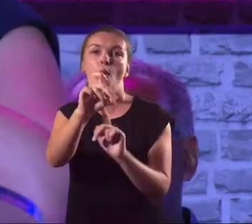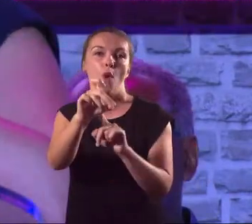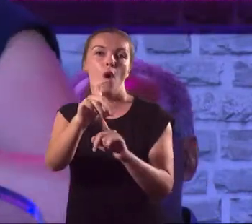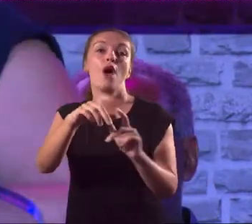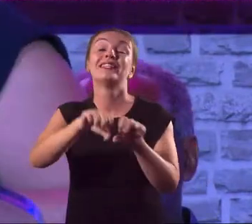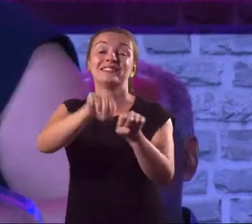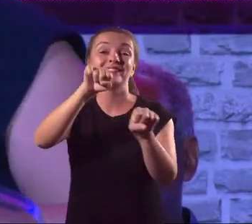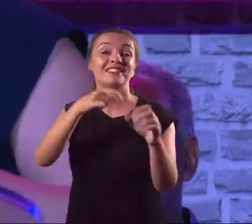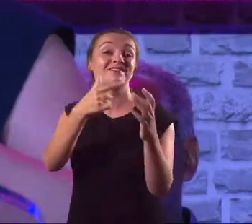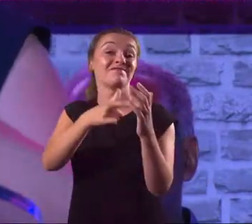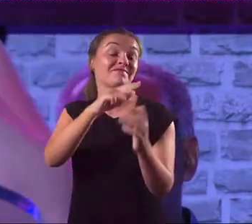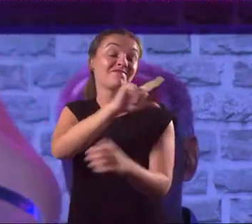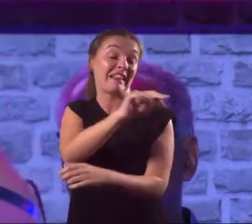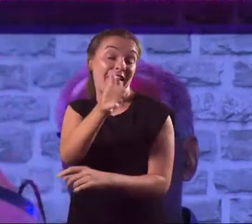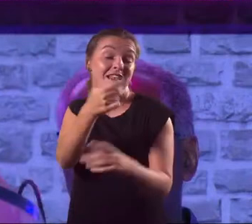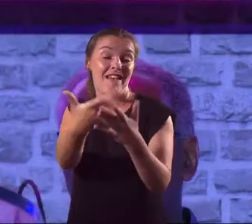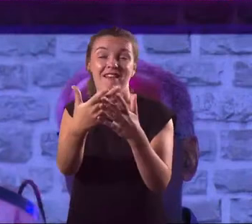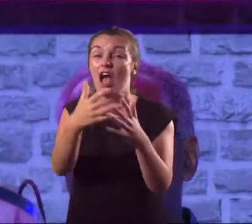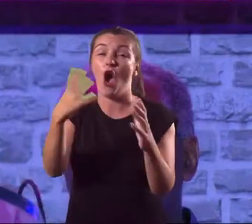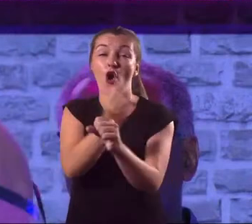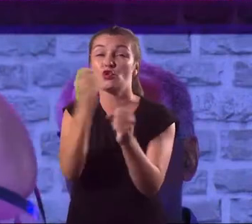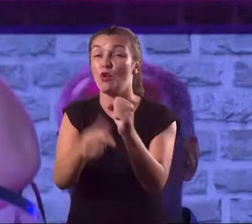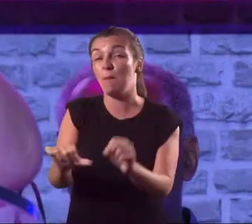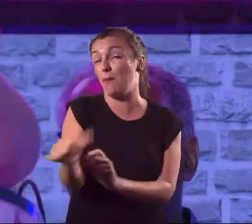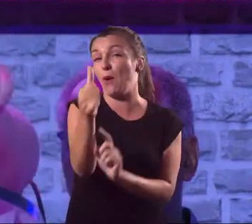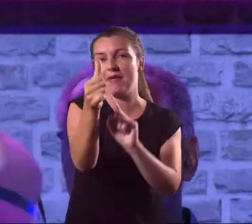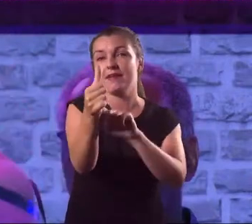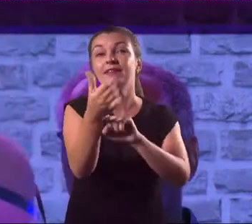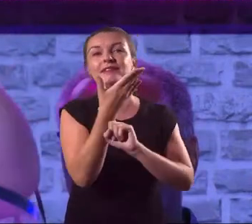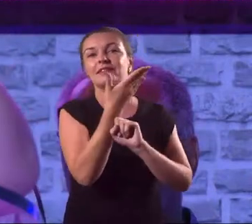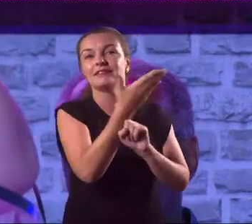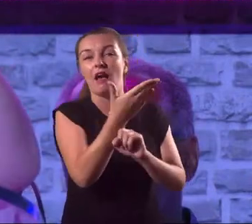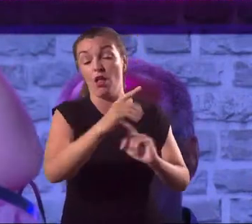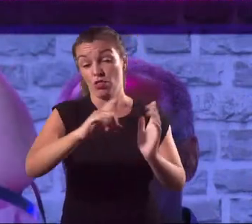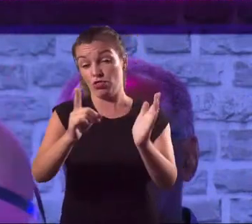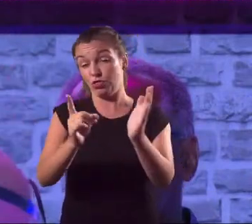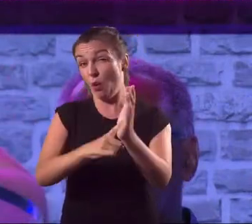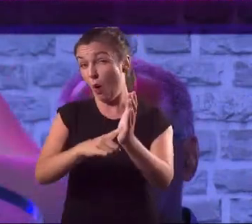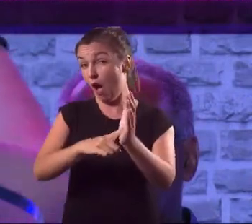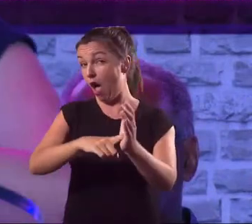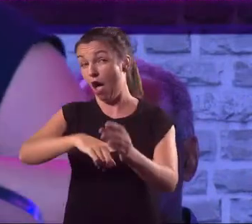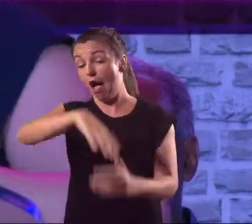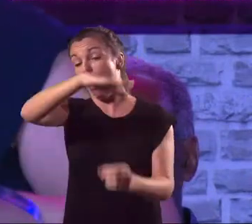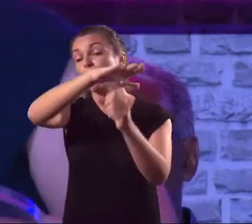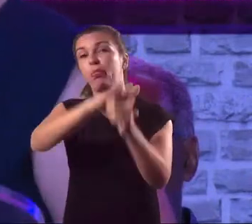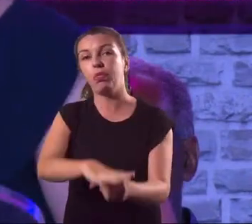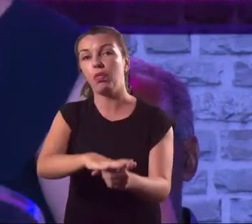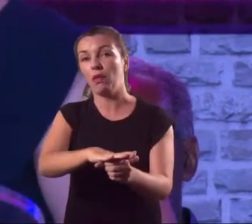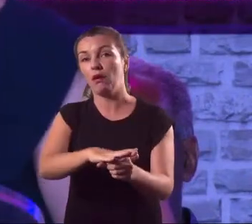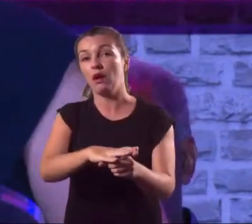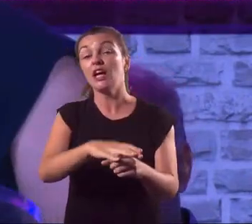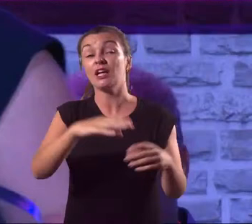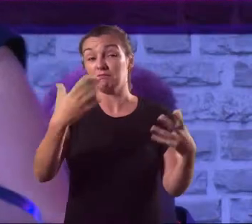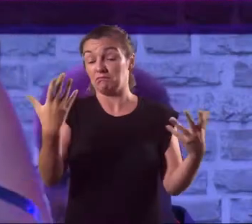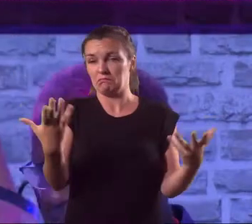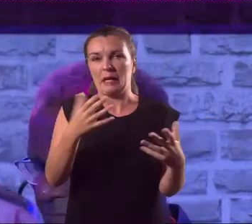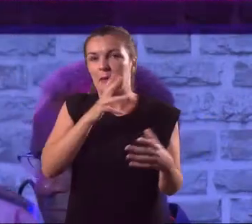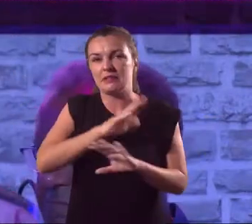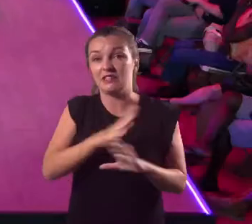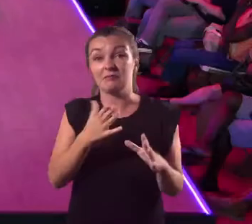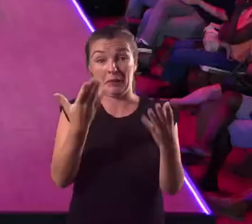du 21e siècle et que jamais nous n'accepterons l'indignité d'un droit à l'eau bafoué dans la 7e puissance économique au